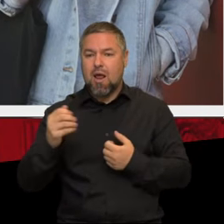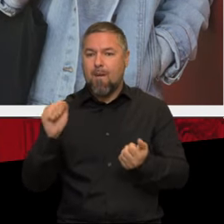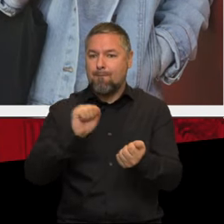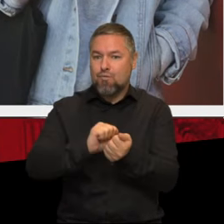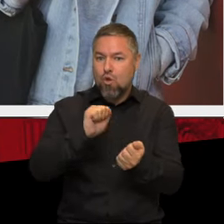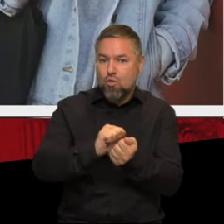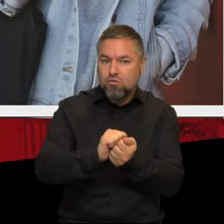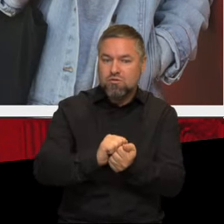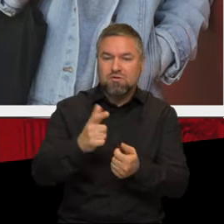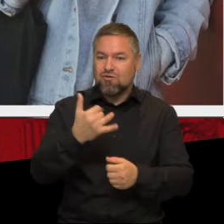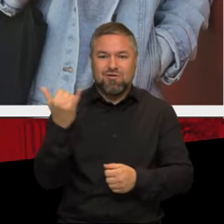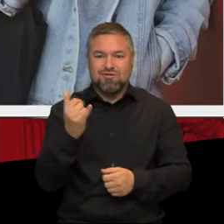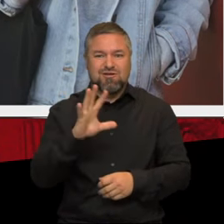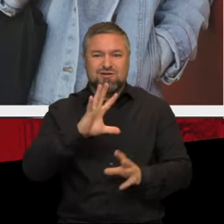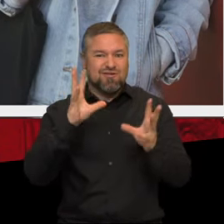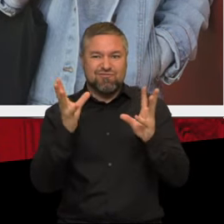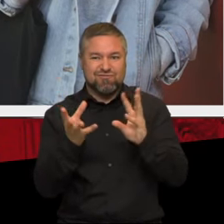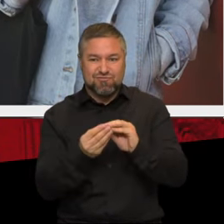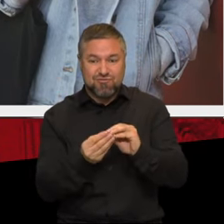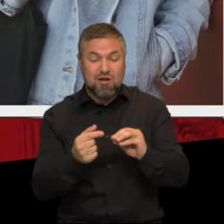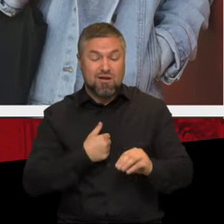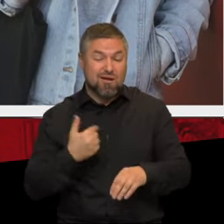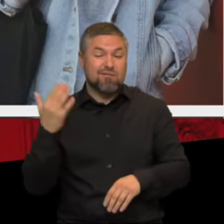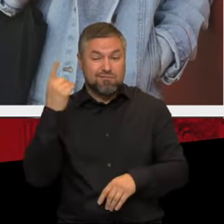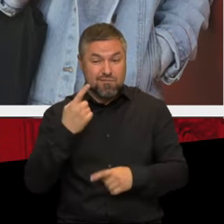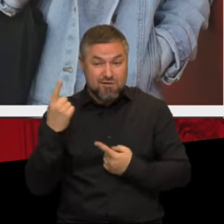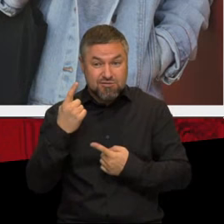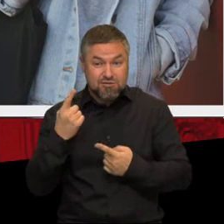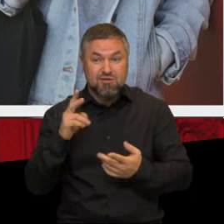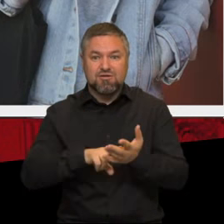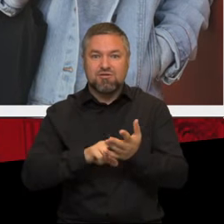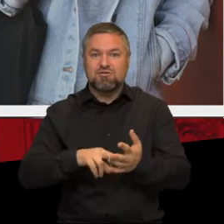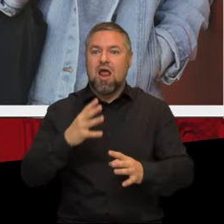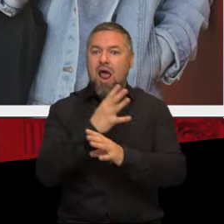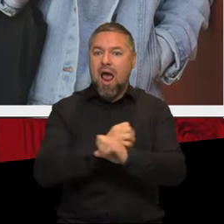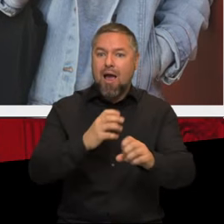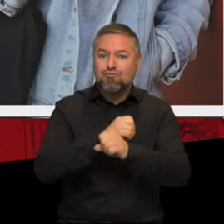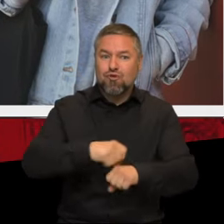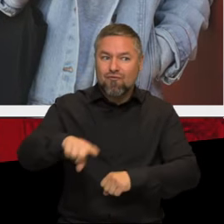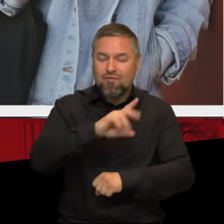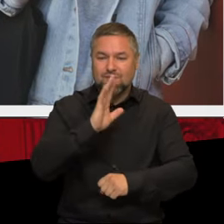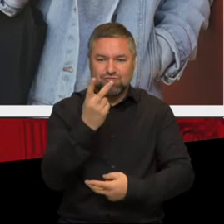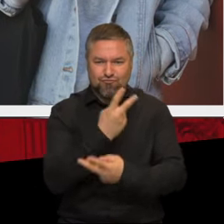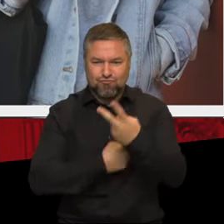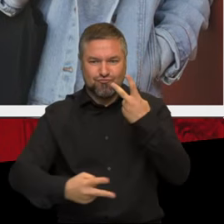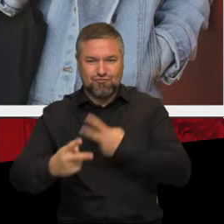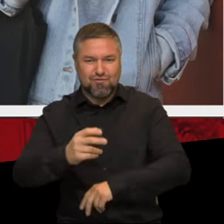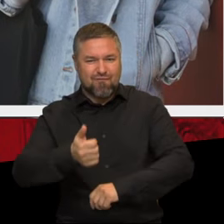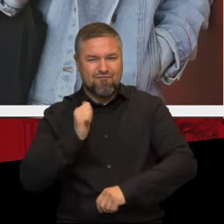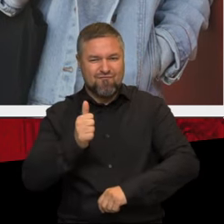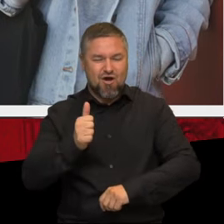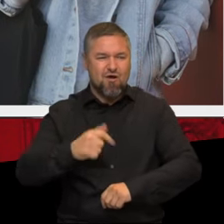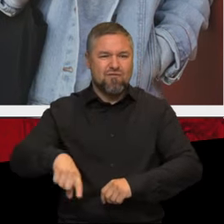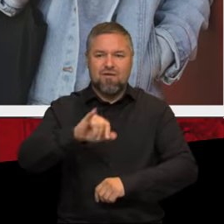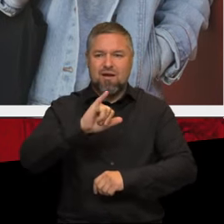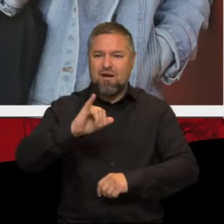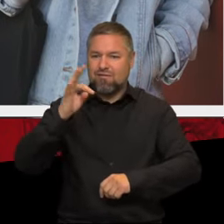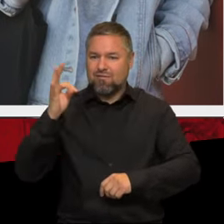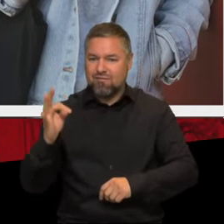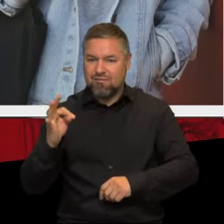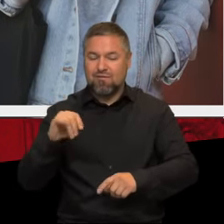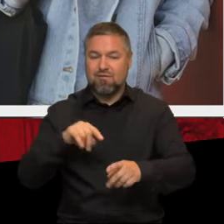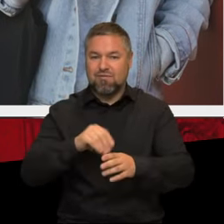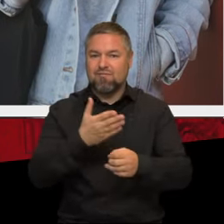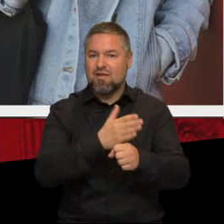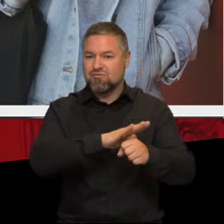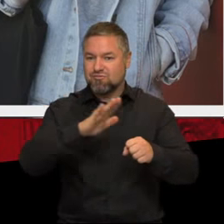że to nie wszystko. Natomiast jestem przekonany, że absolwenci tych programów będą poszukiwanymi specjalistami w branży IT